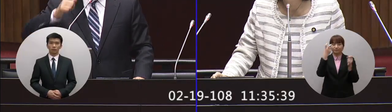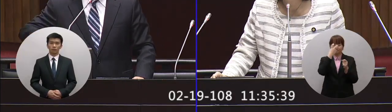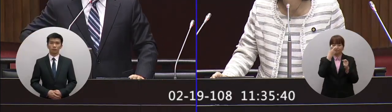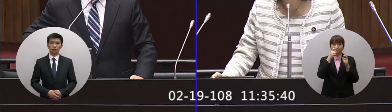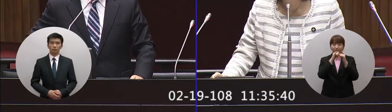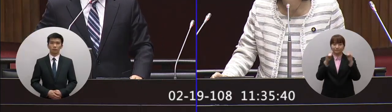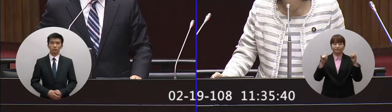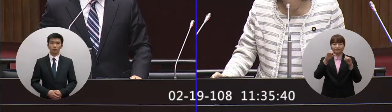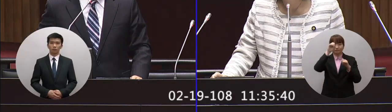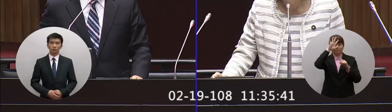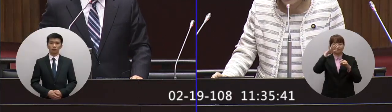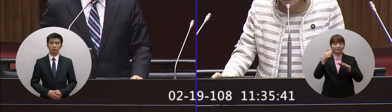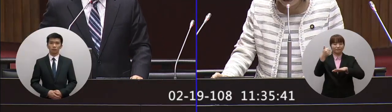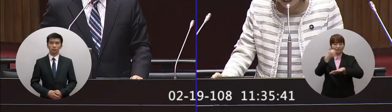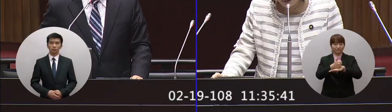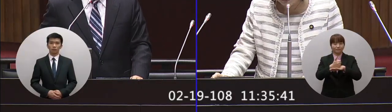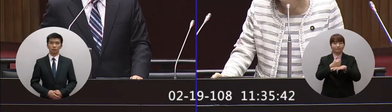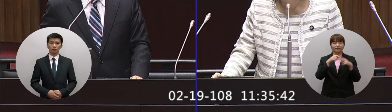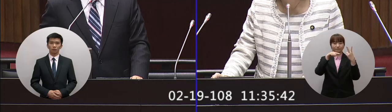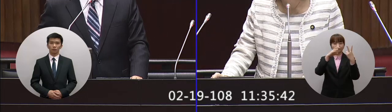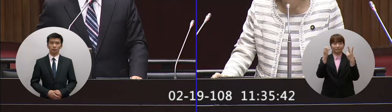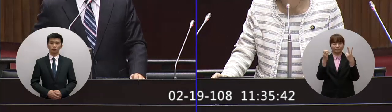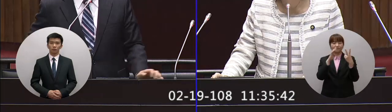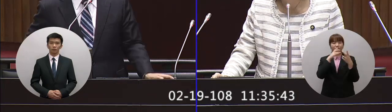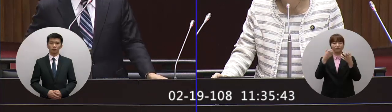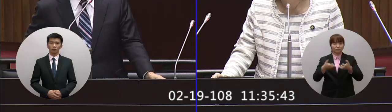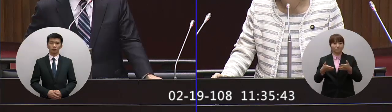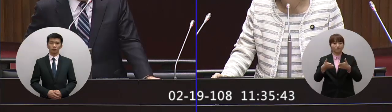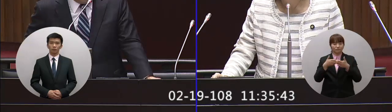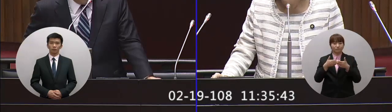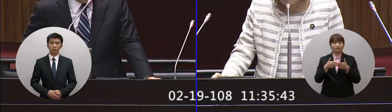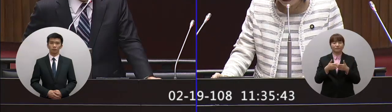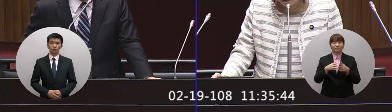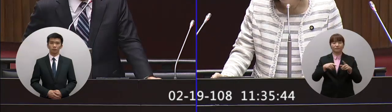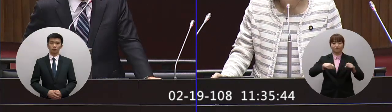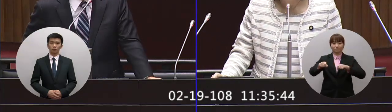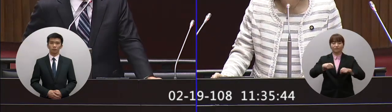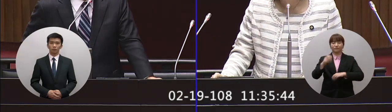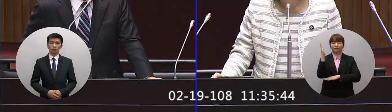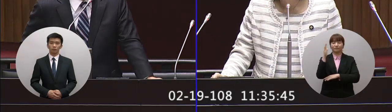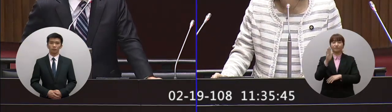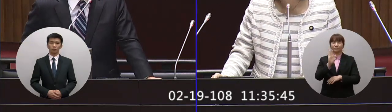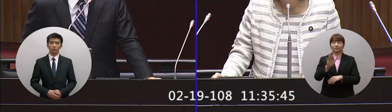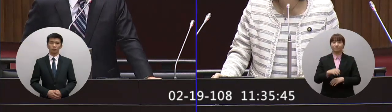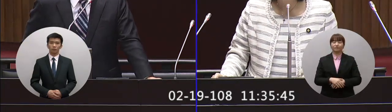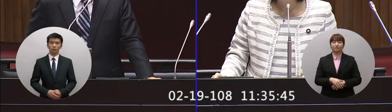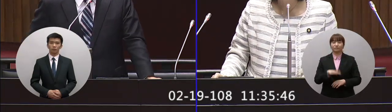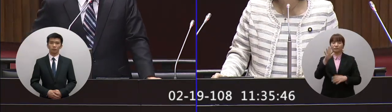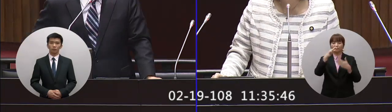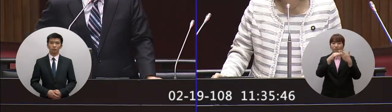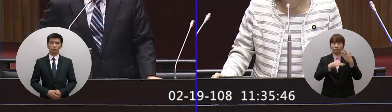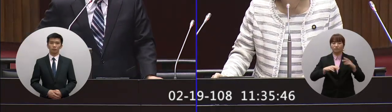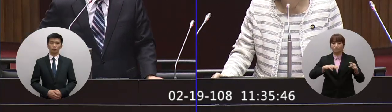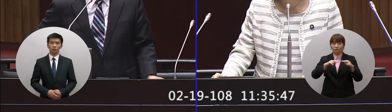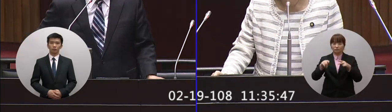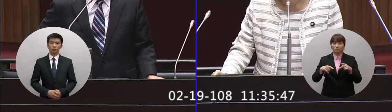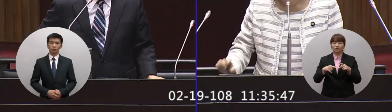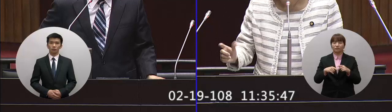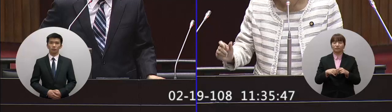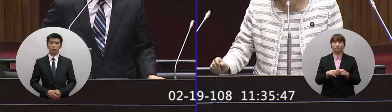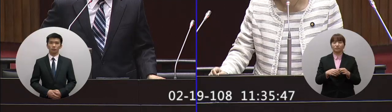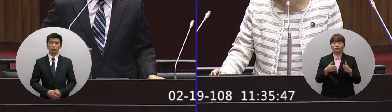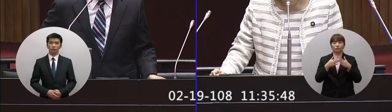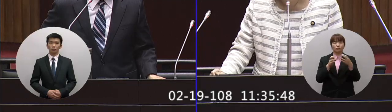们民进党执政之后，长照2.0是我们很重要的一个政策。有虽然有一些调整空间，我们一直在做一